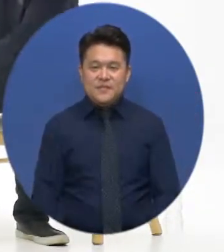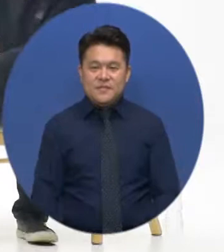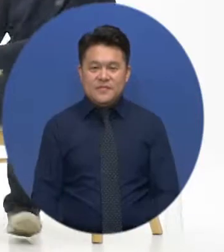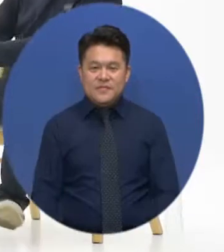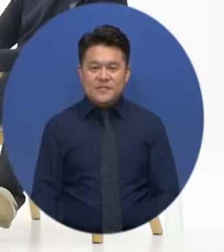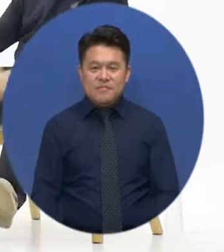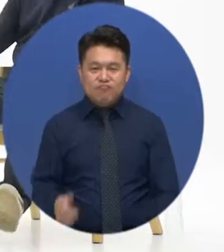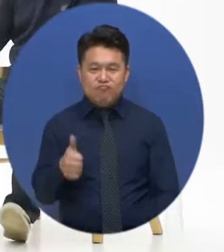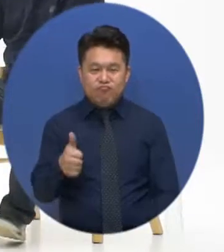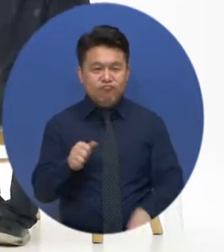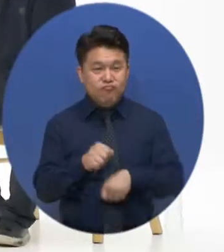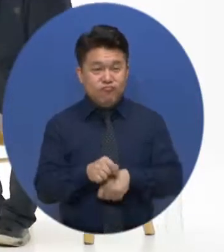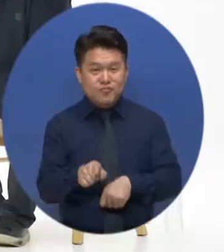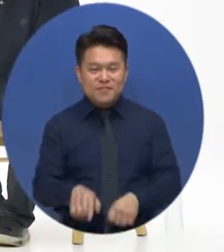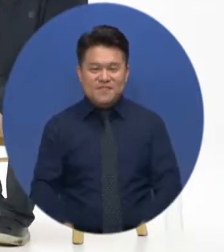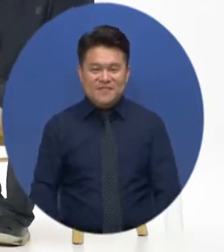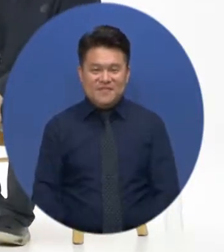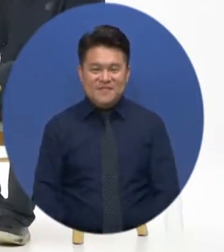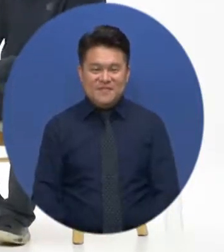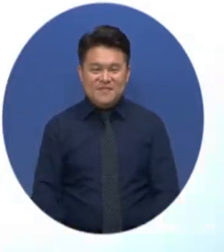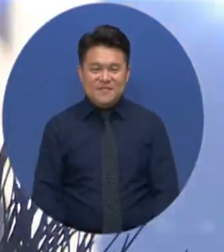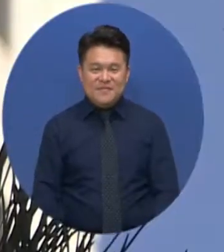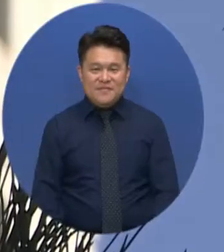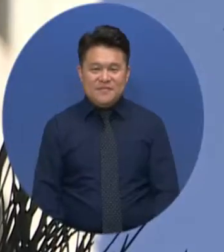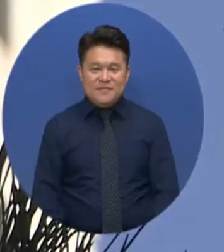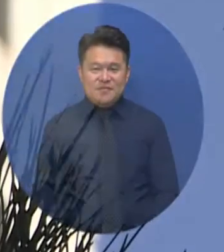소질 있어요. 네네네. 소질 있어요. 네. 소질 있어요.